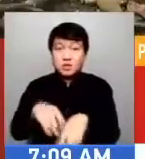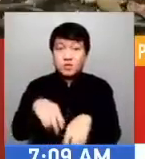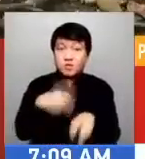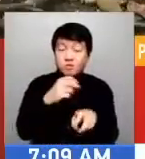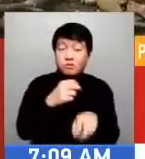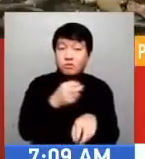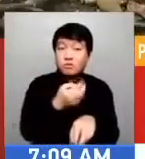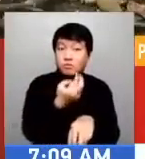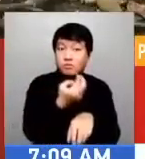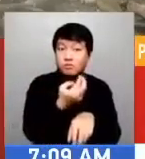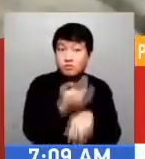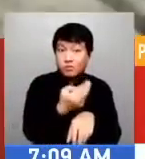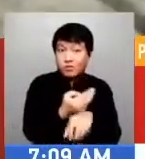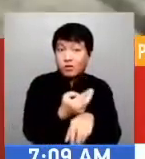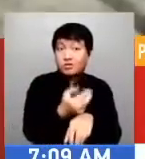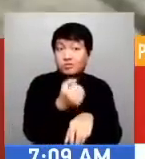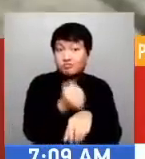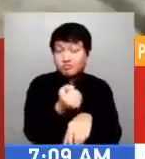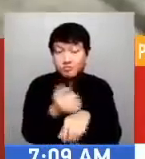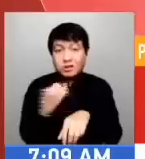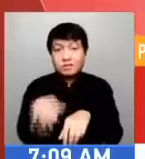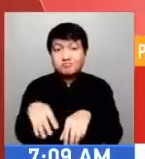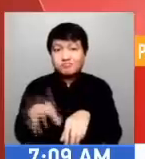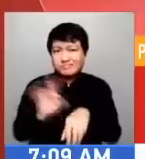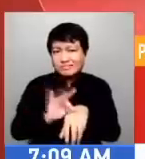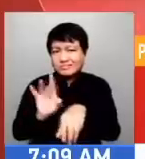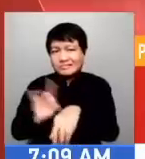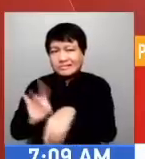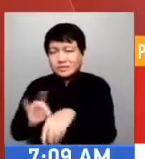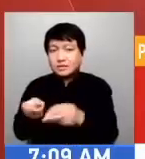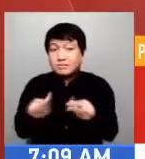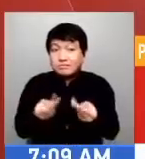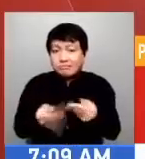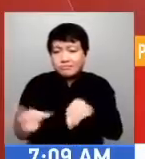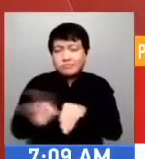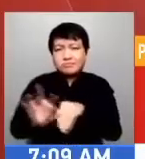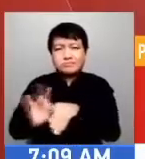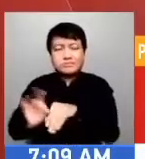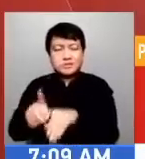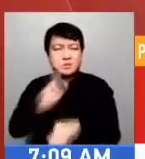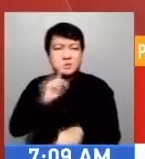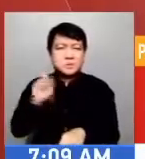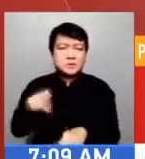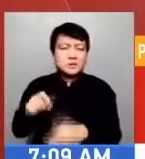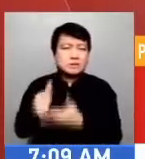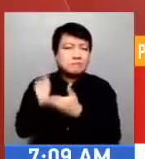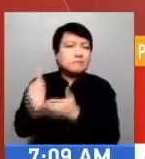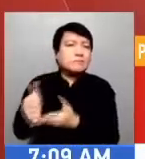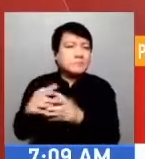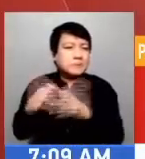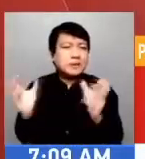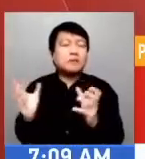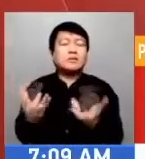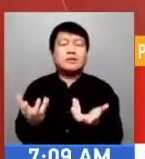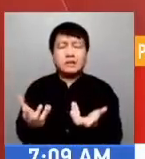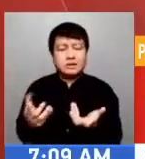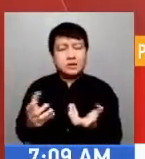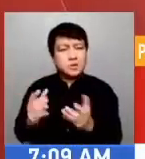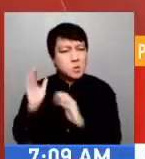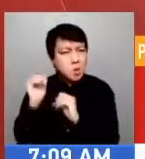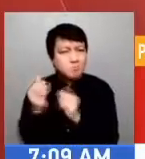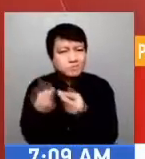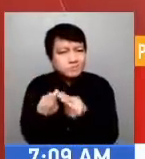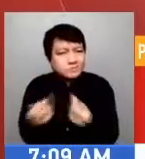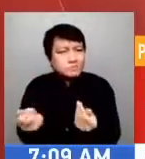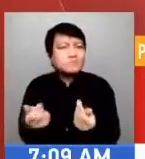mga buhangin. So medyo malaking tulong yung kakailanganin para makarecover. At matulungan siyempre, no, Mayor, yung mga apektadong